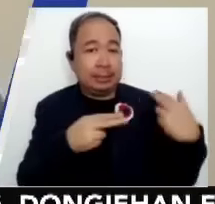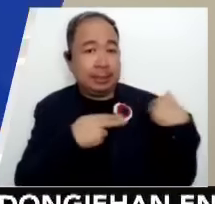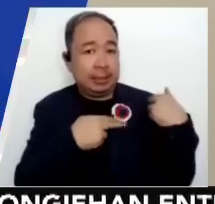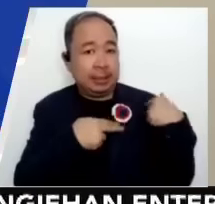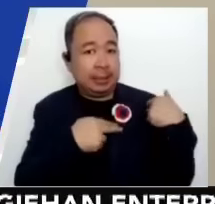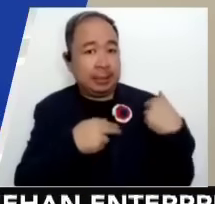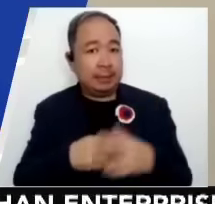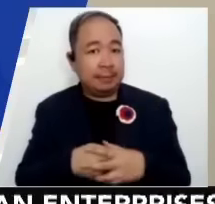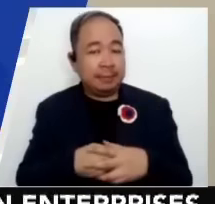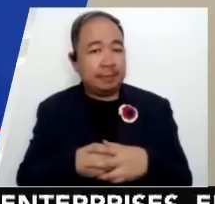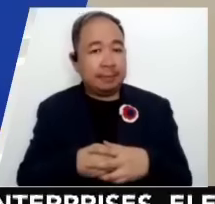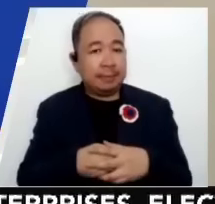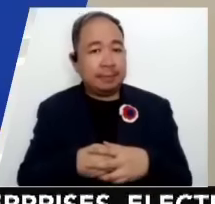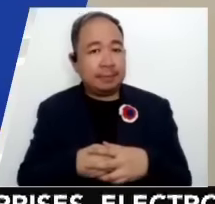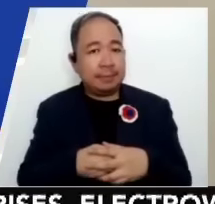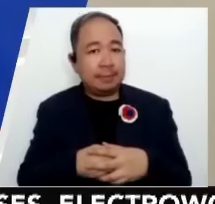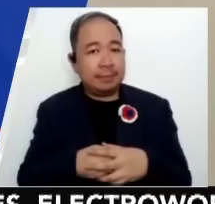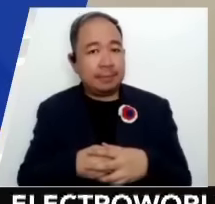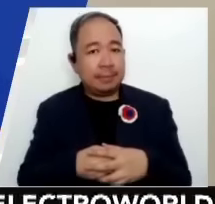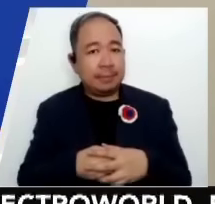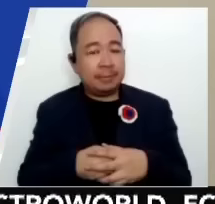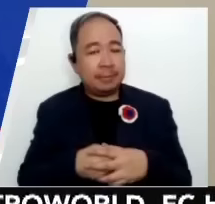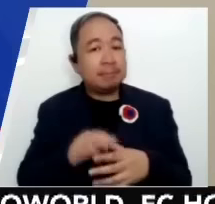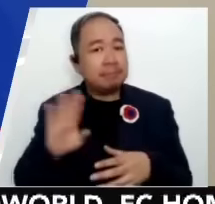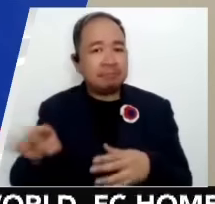sinabi, nasayin kita dyan para patayin mo lahat ng mga